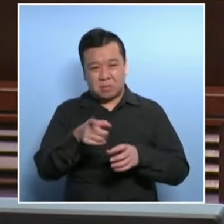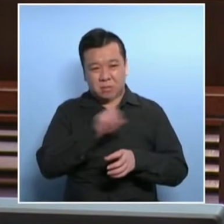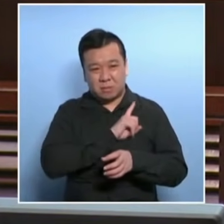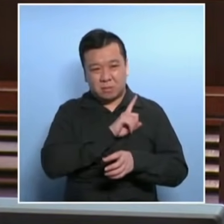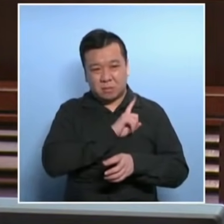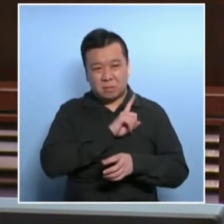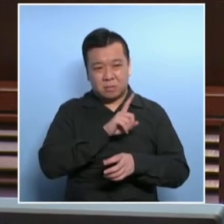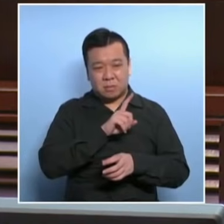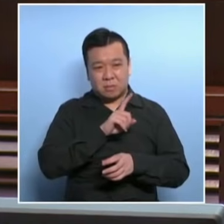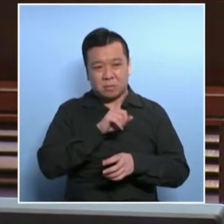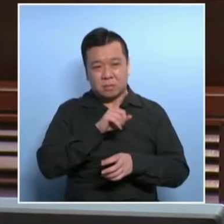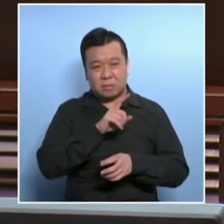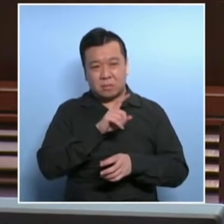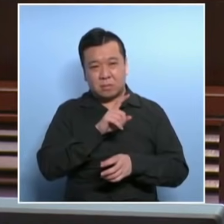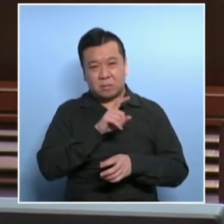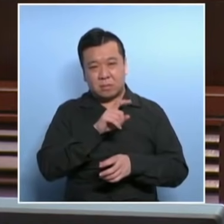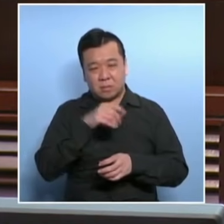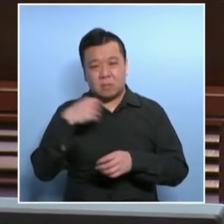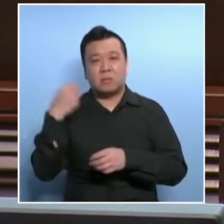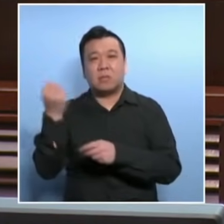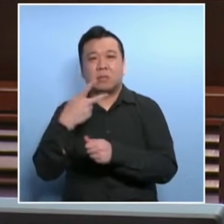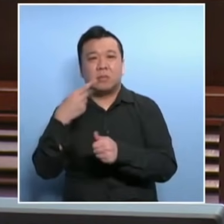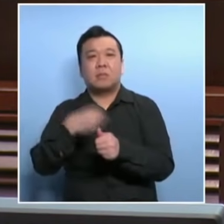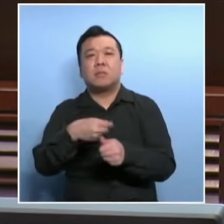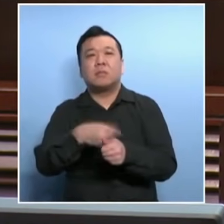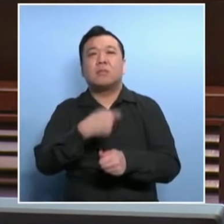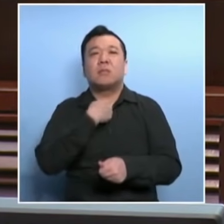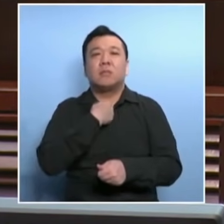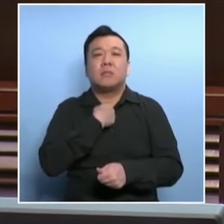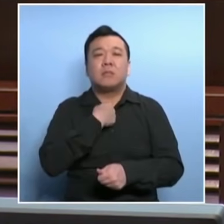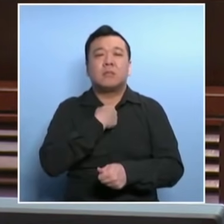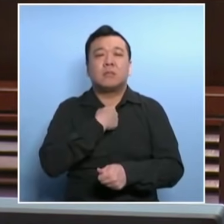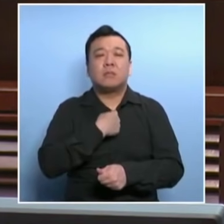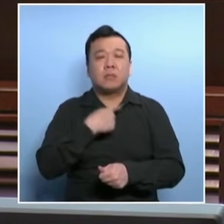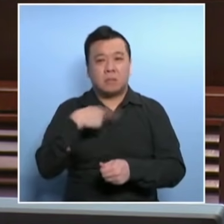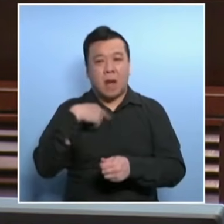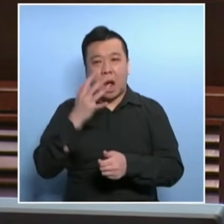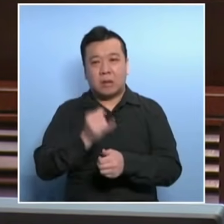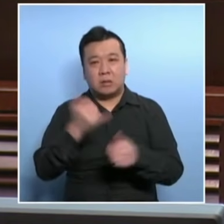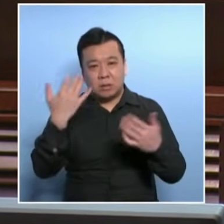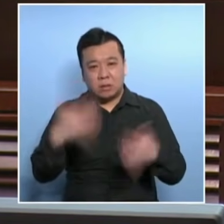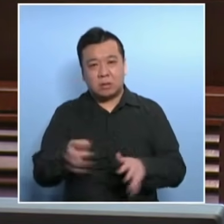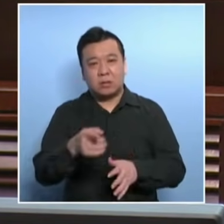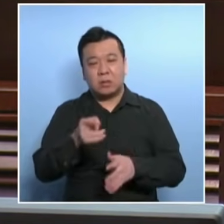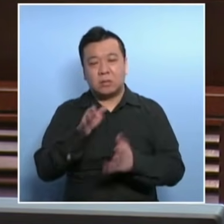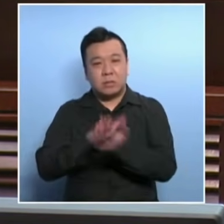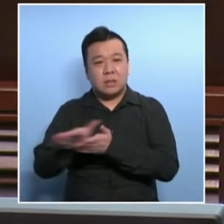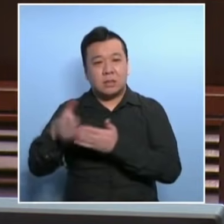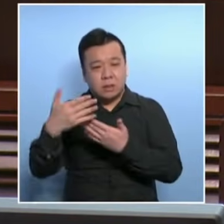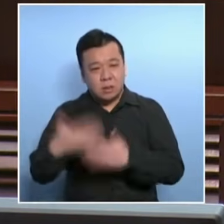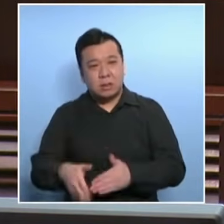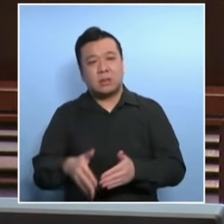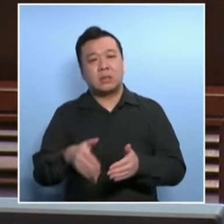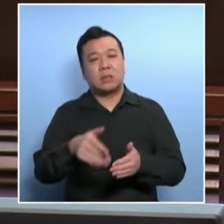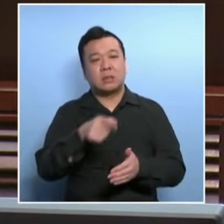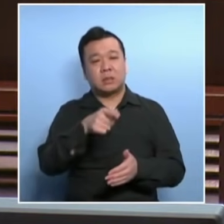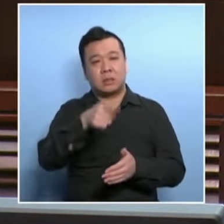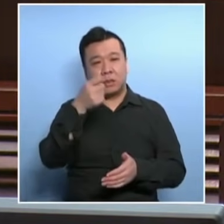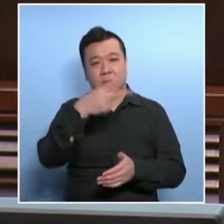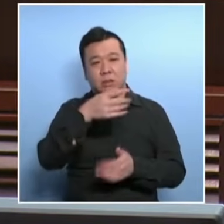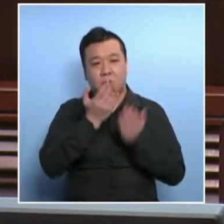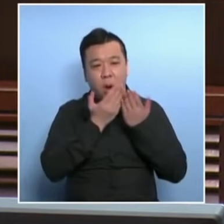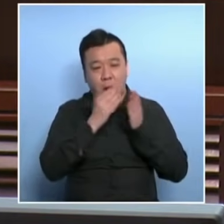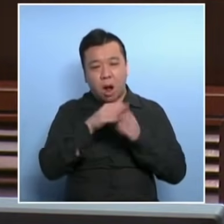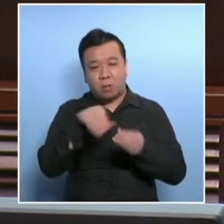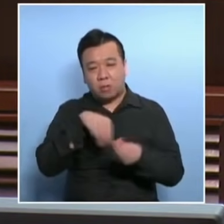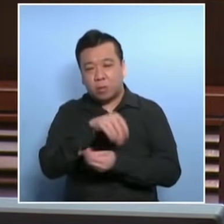都要應該接受一啲嚇再培訓啦，係咪？就算你懲處咗佢哋，釘咗牌，佢唔會再學校